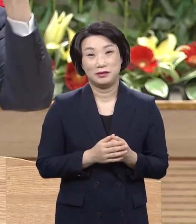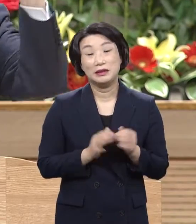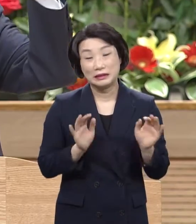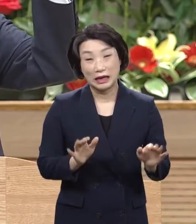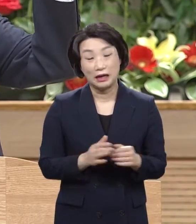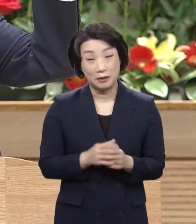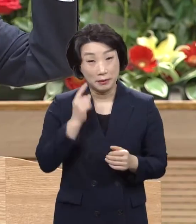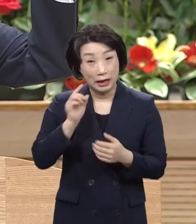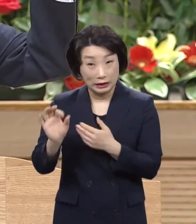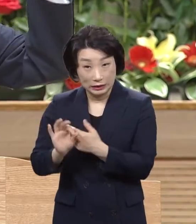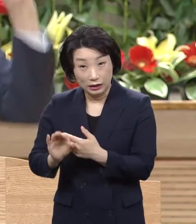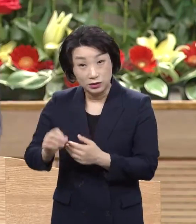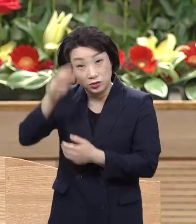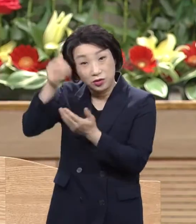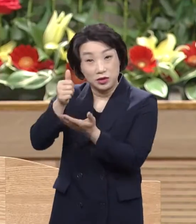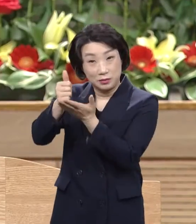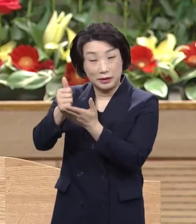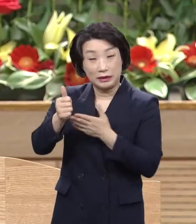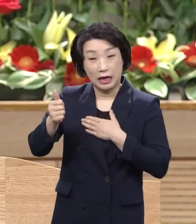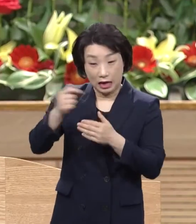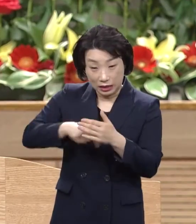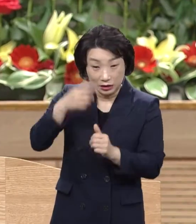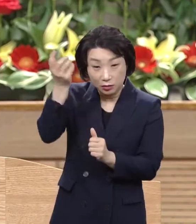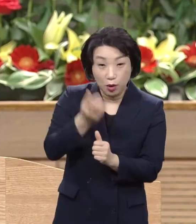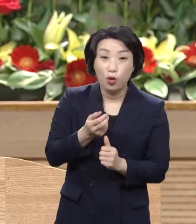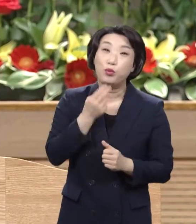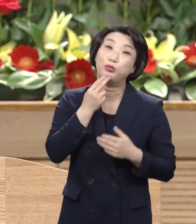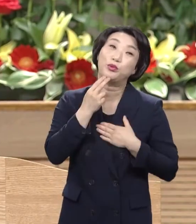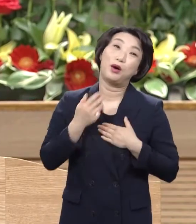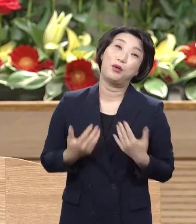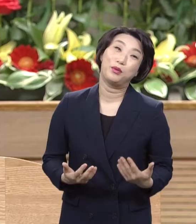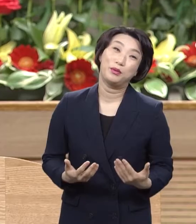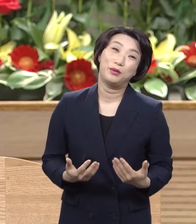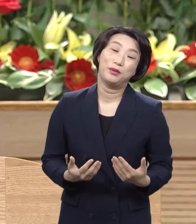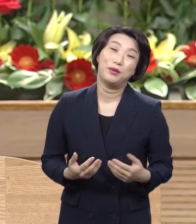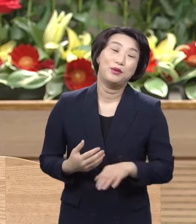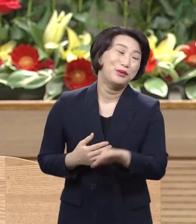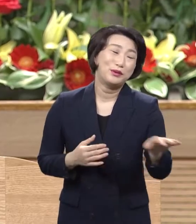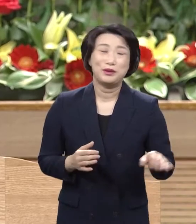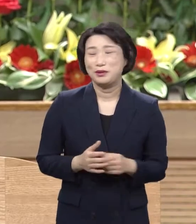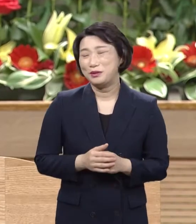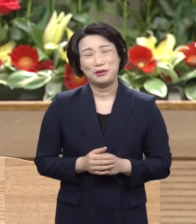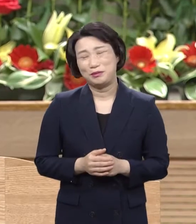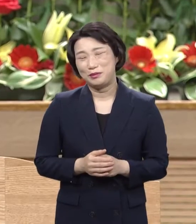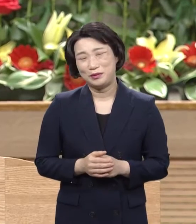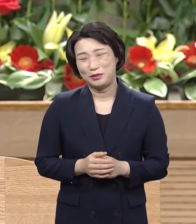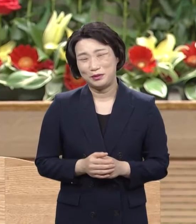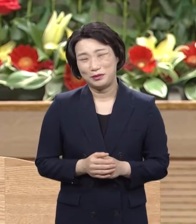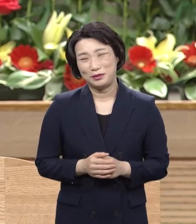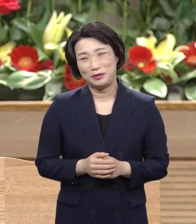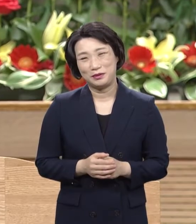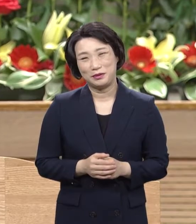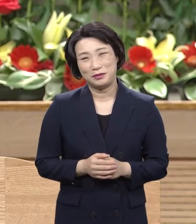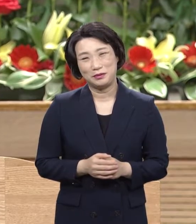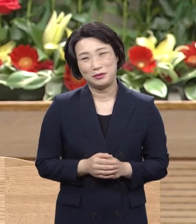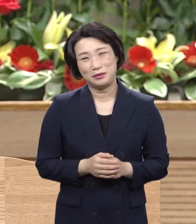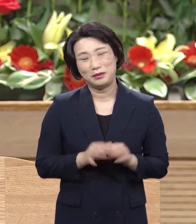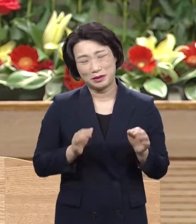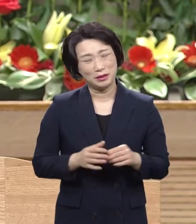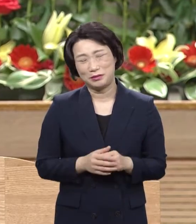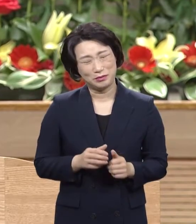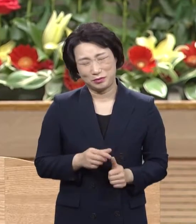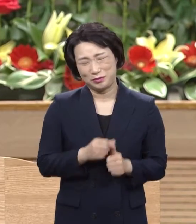근데 만약에 성령이 임하지 않았다 그러면 폐일은 오고 살 길이